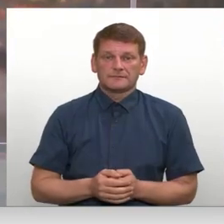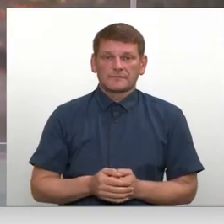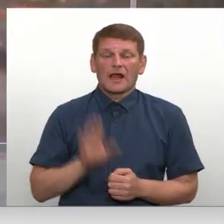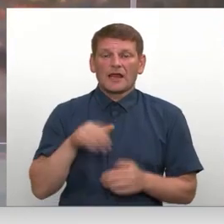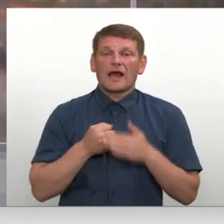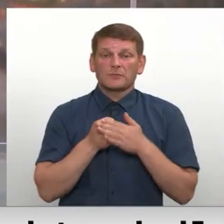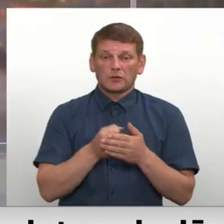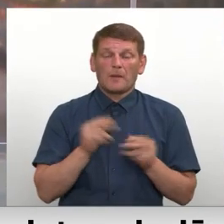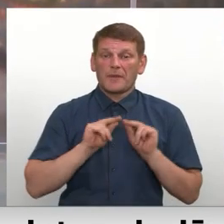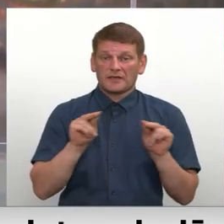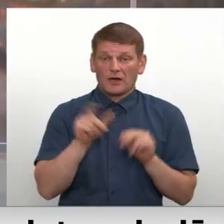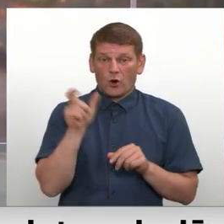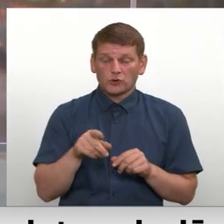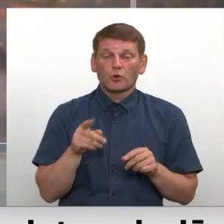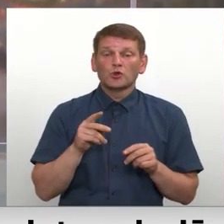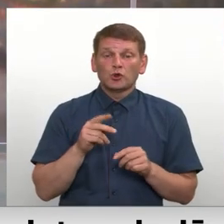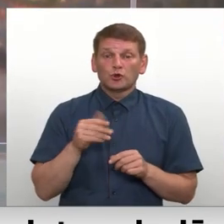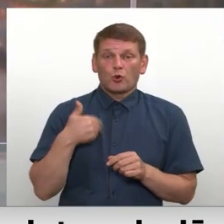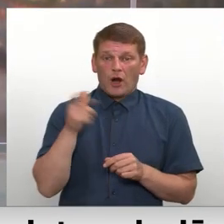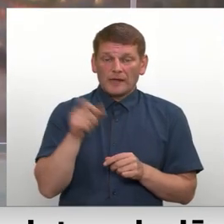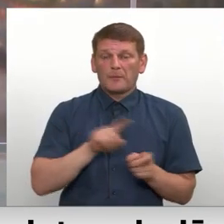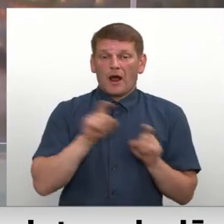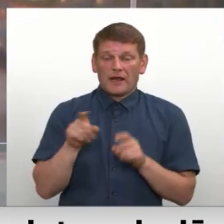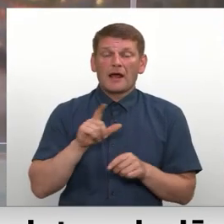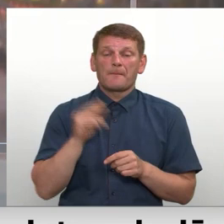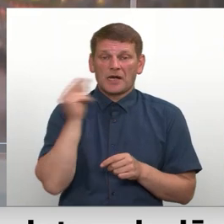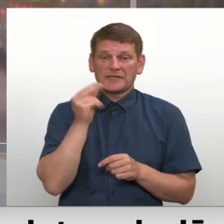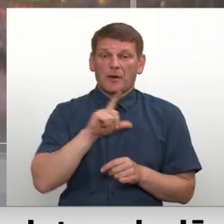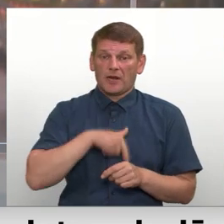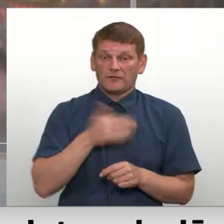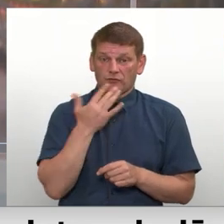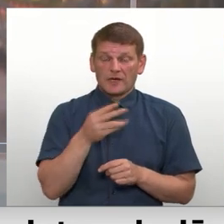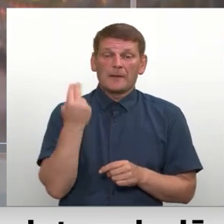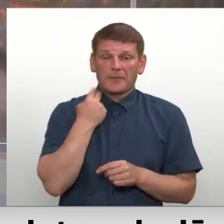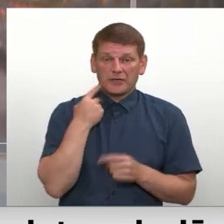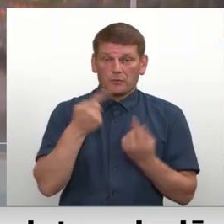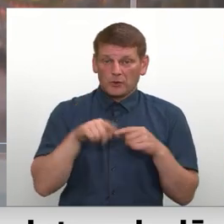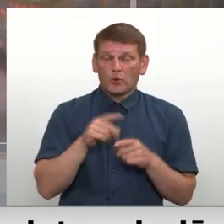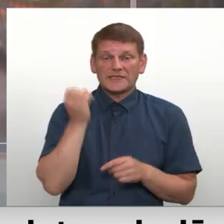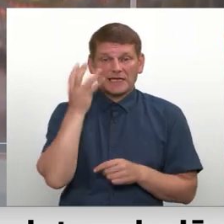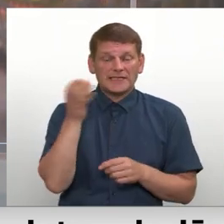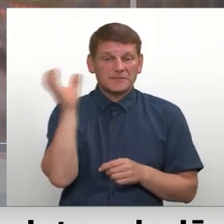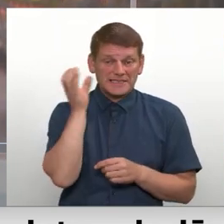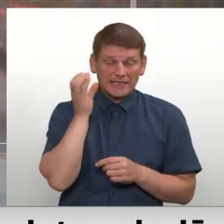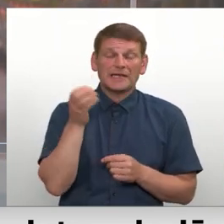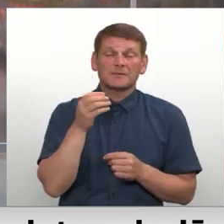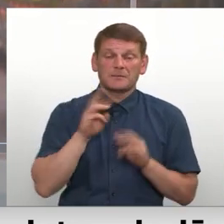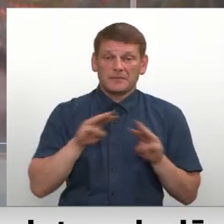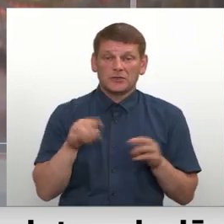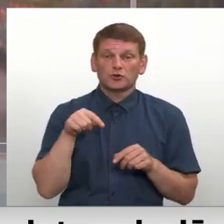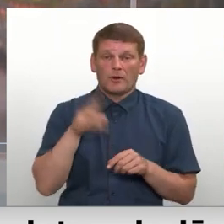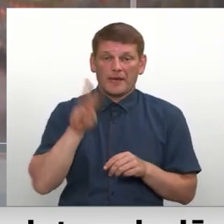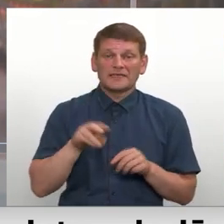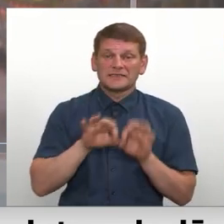Lai atbalstītu pedagogus un skolēnus pārējā uz mācībām latviešu valodā, Britu padome un izglītības un zinātnes ministrija šomēnes